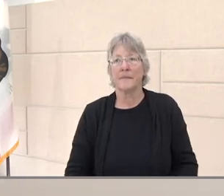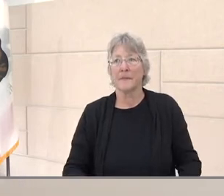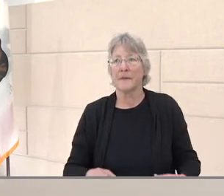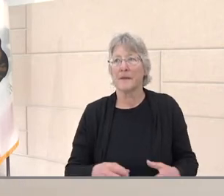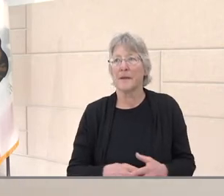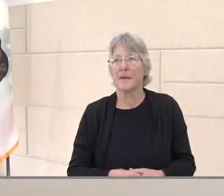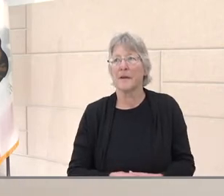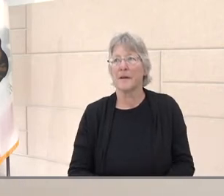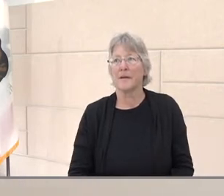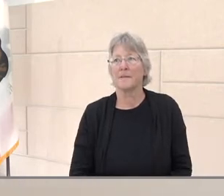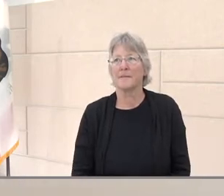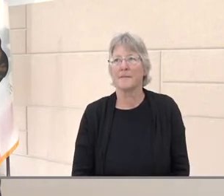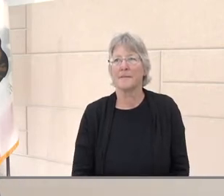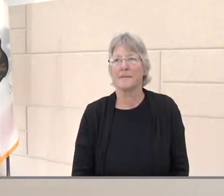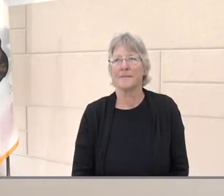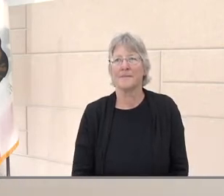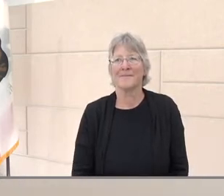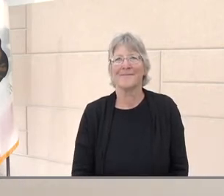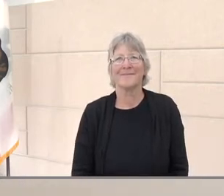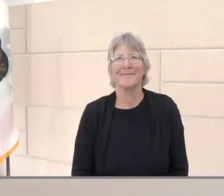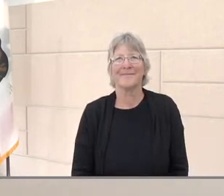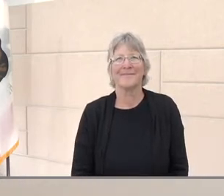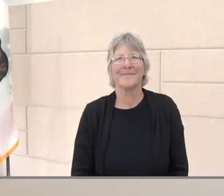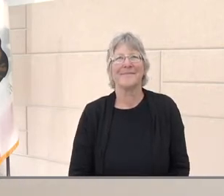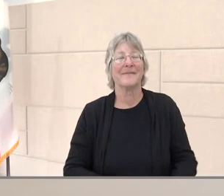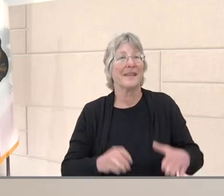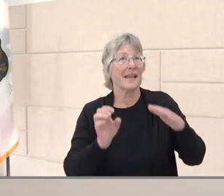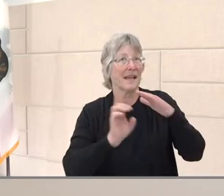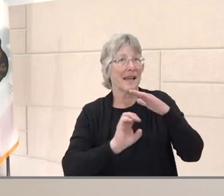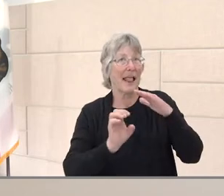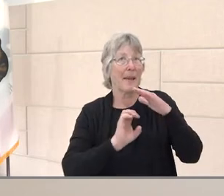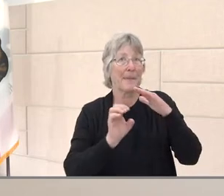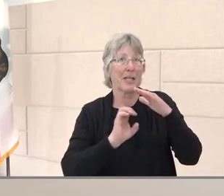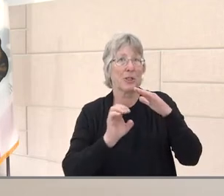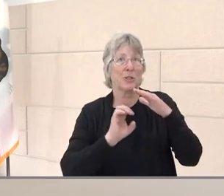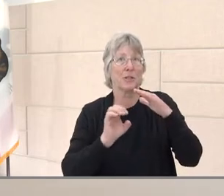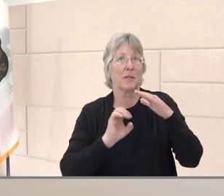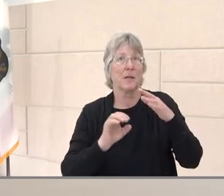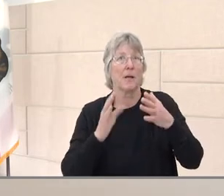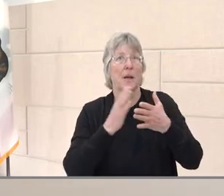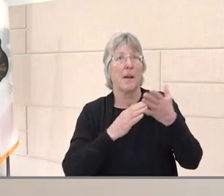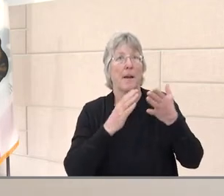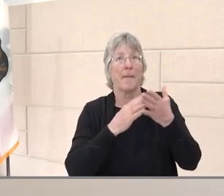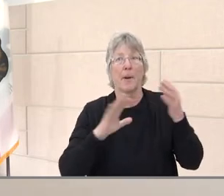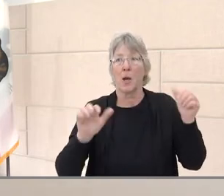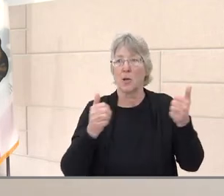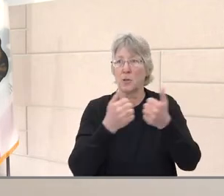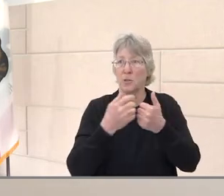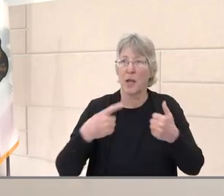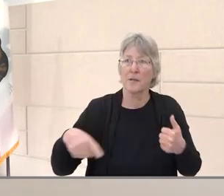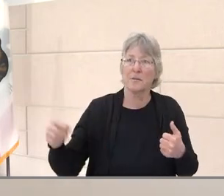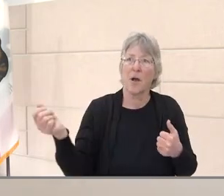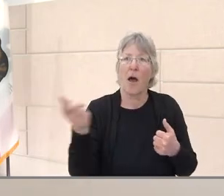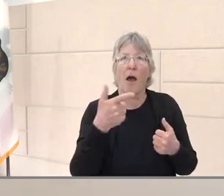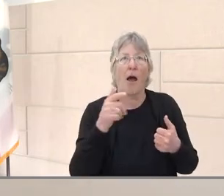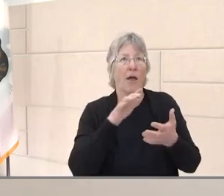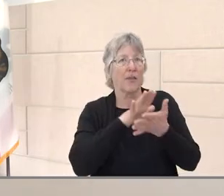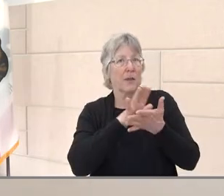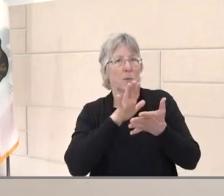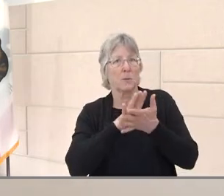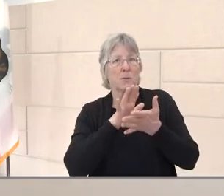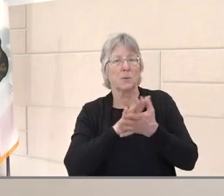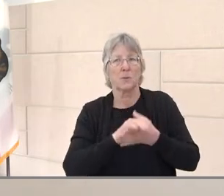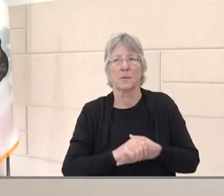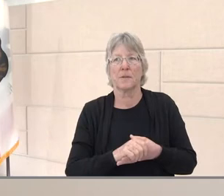សាលាបឋមសិក្សាសាលាបឋមសិក្សាផ្នែកនៃសាលាបឋមសិក្សា